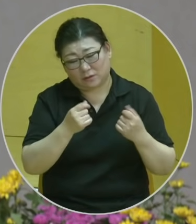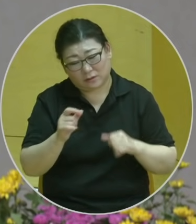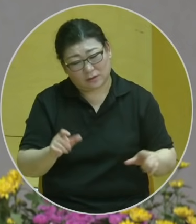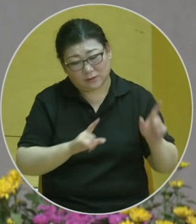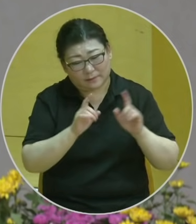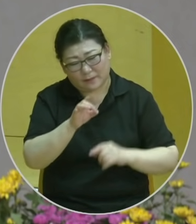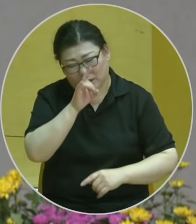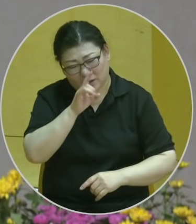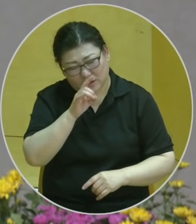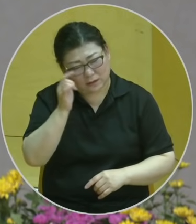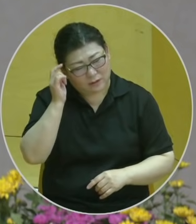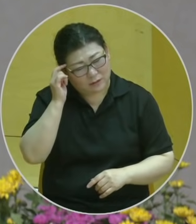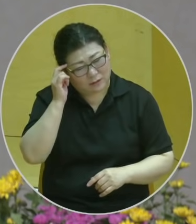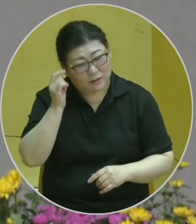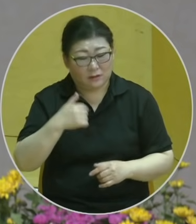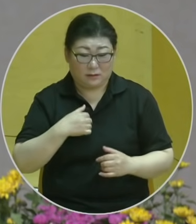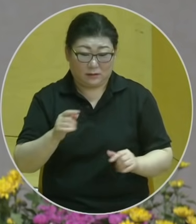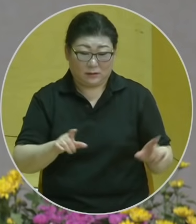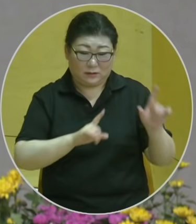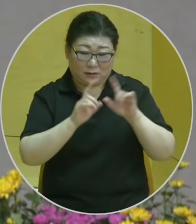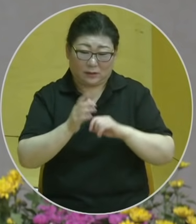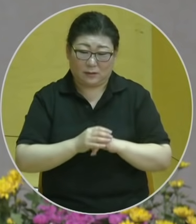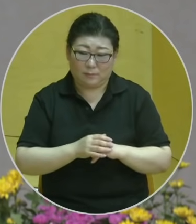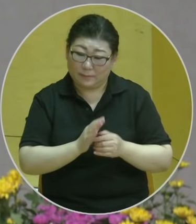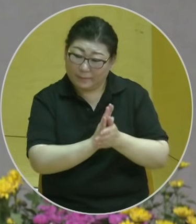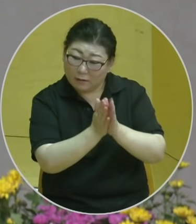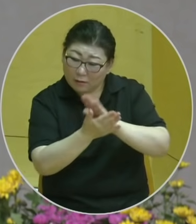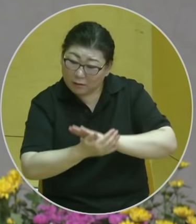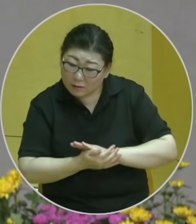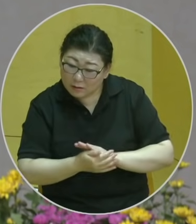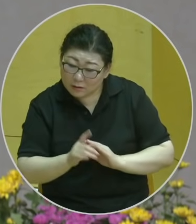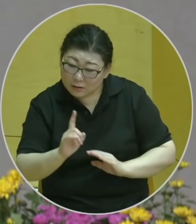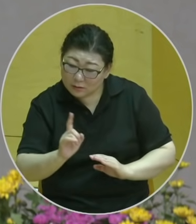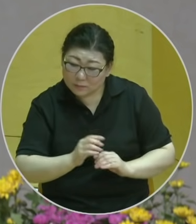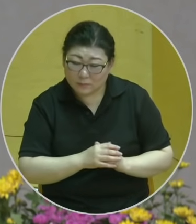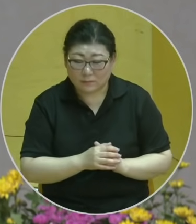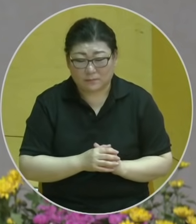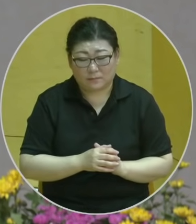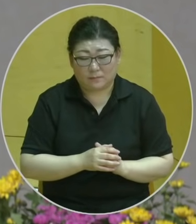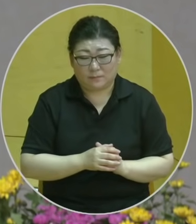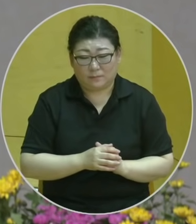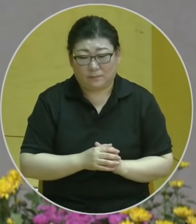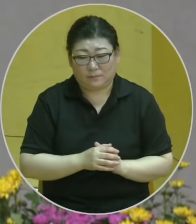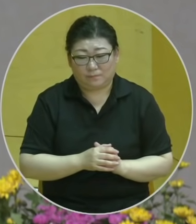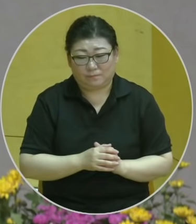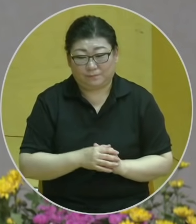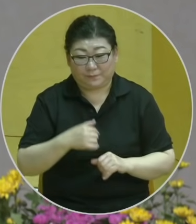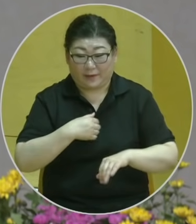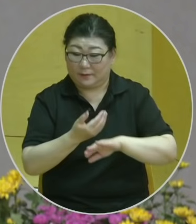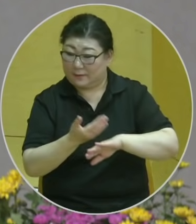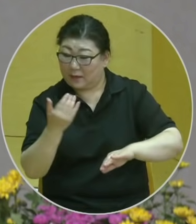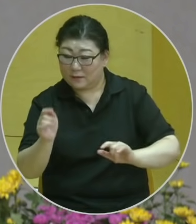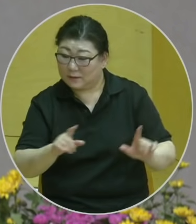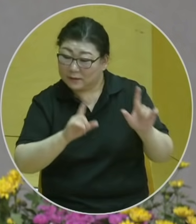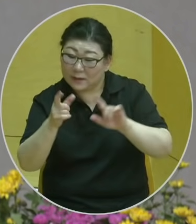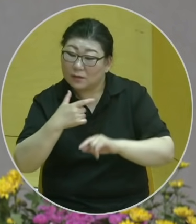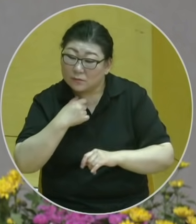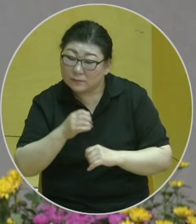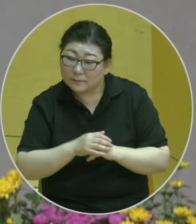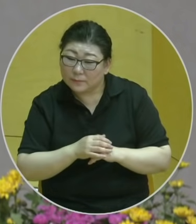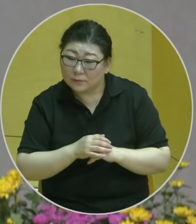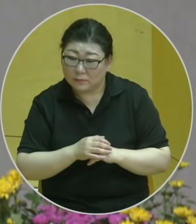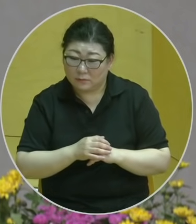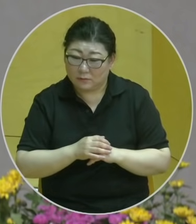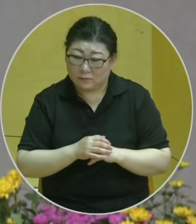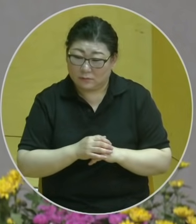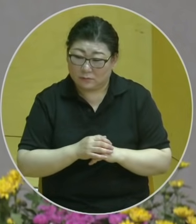되겠는데, 뭔가 내 삶에 어떤 계기가 주어져야 되겠는데, 내가 이제는 다르게 살아야지, 지금까지 이렇게